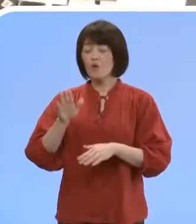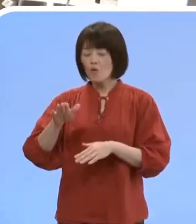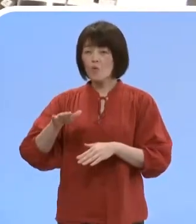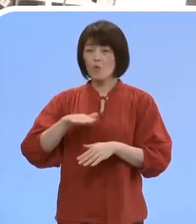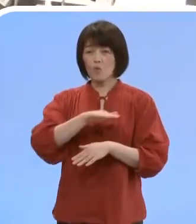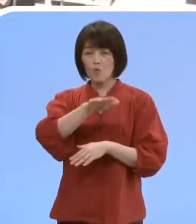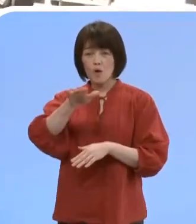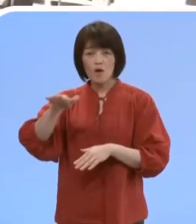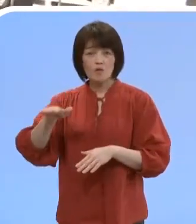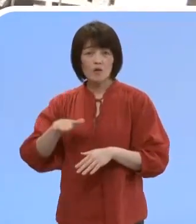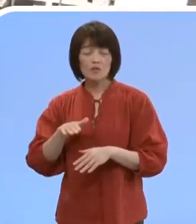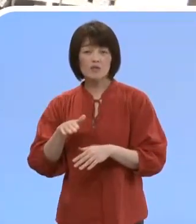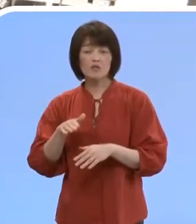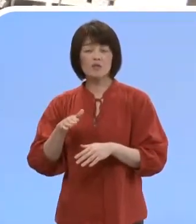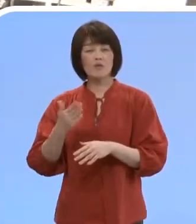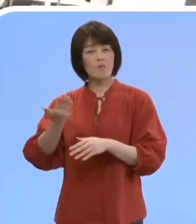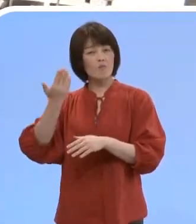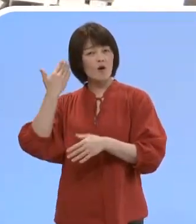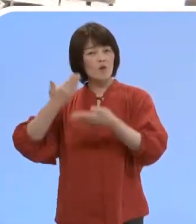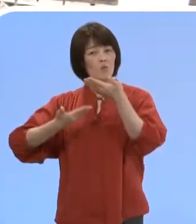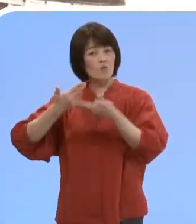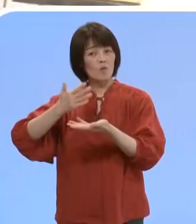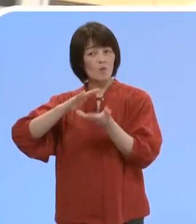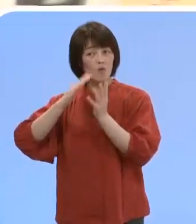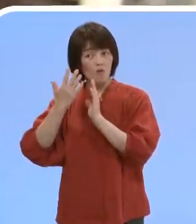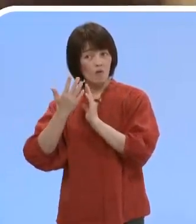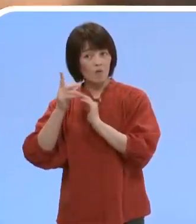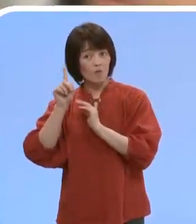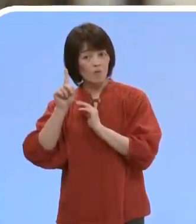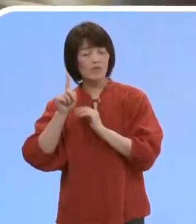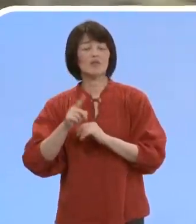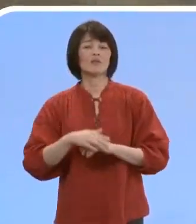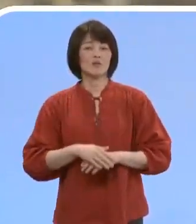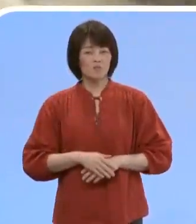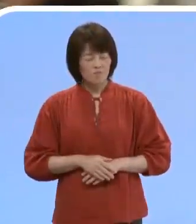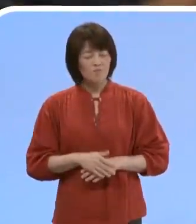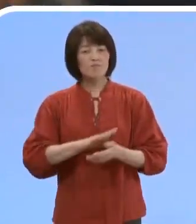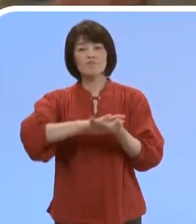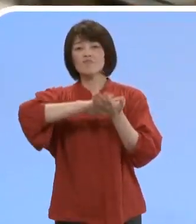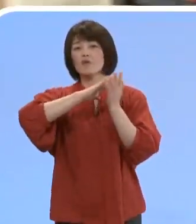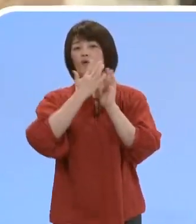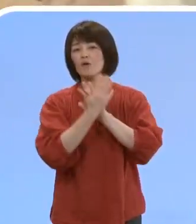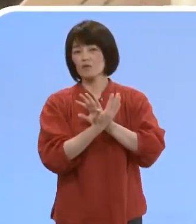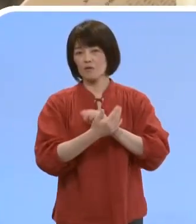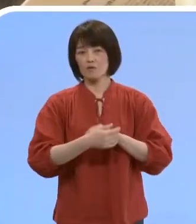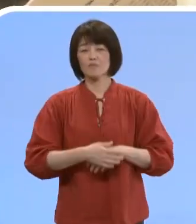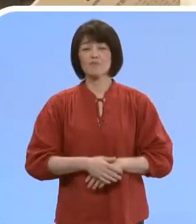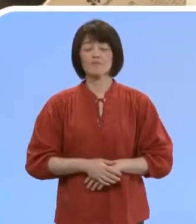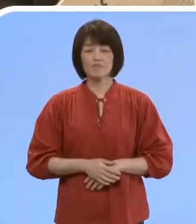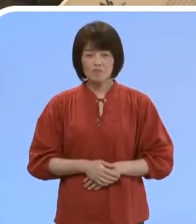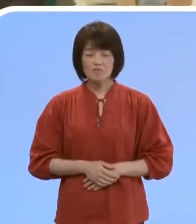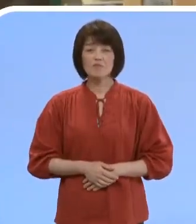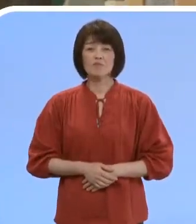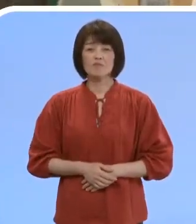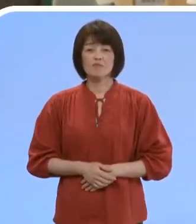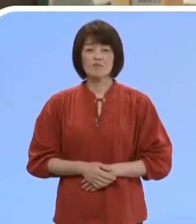この辺りの、ね、商店街も含めてやっぱ変わりましたか？ もうすごい変わりました。 変わりました。